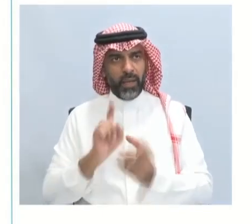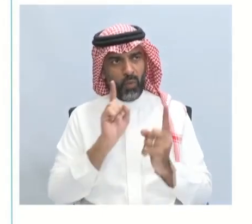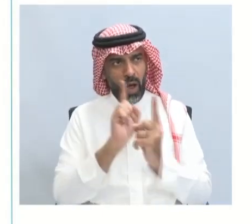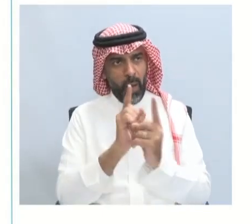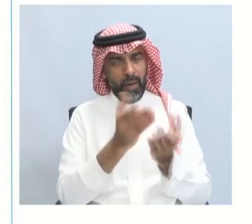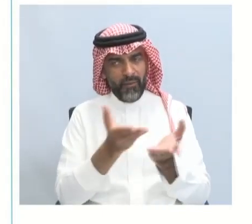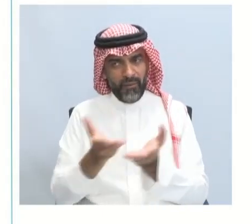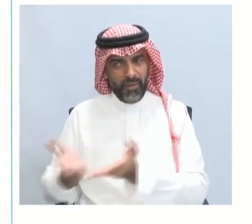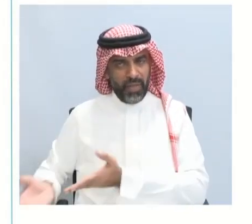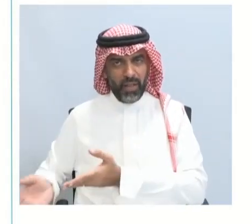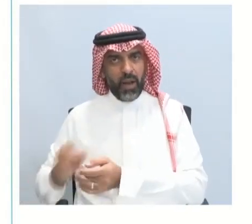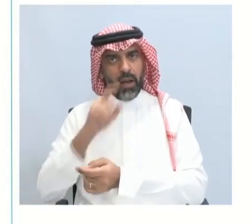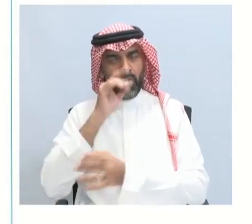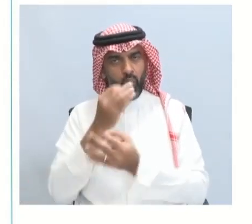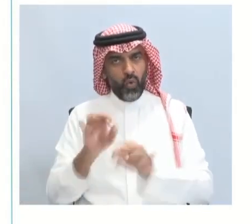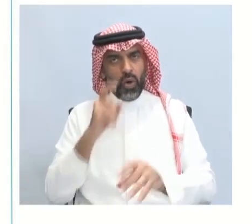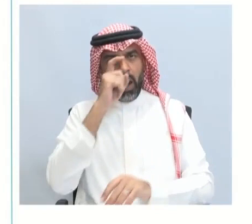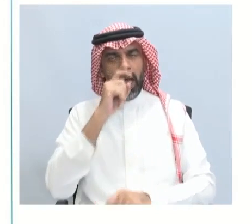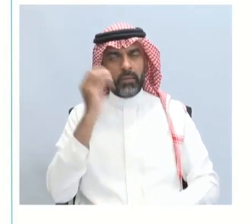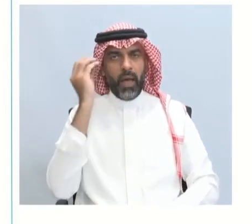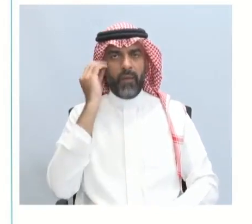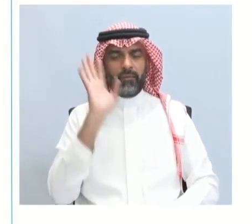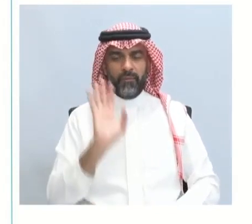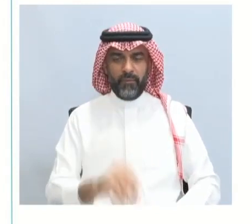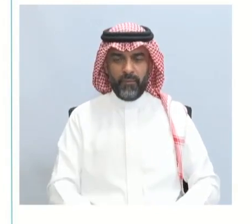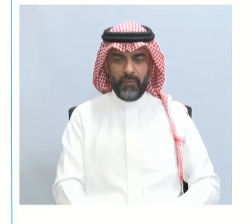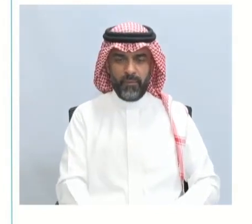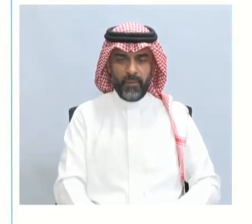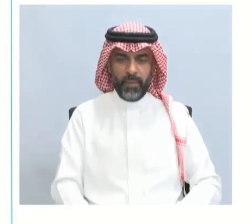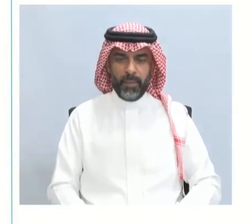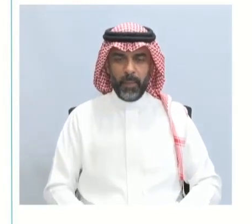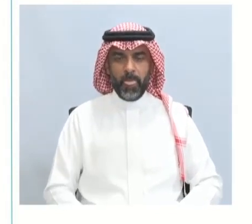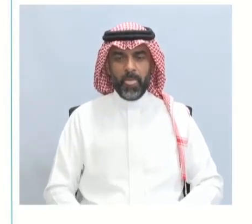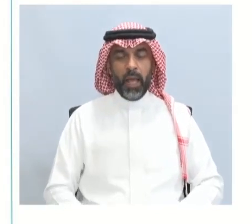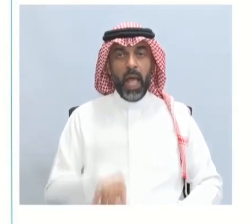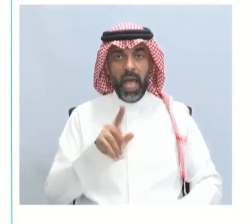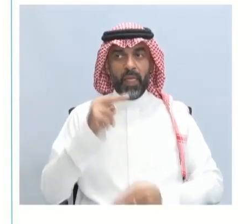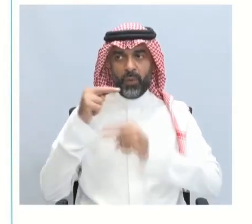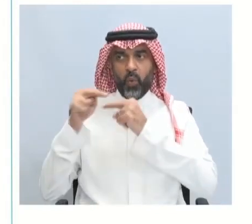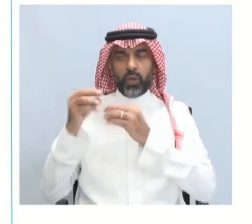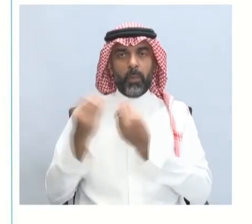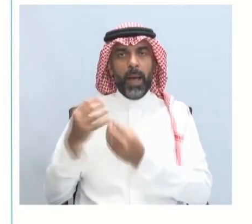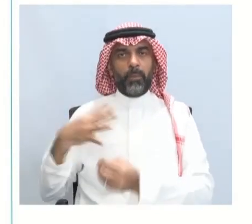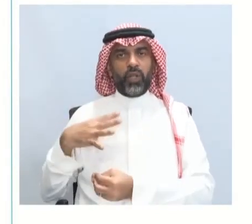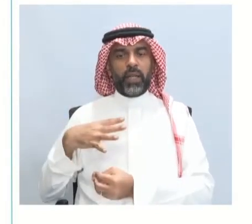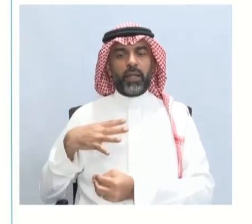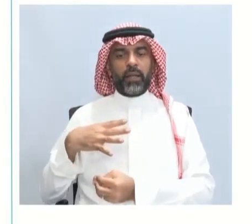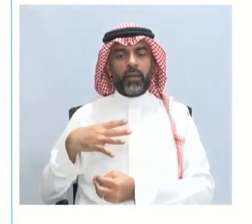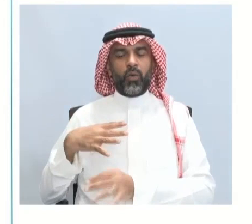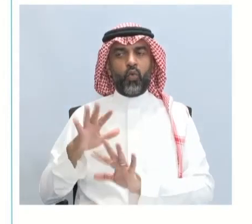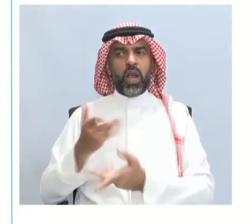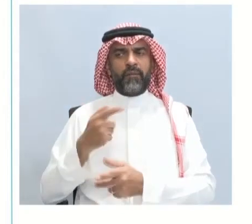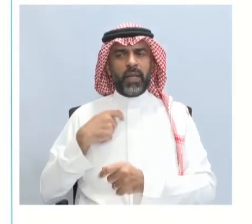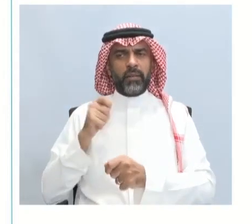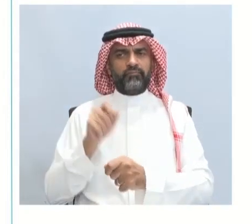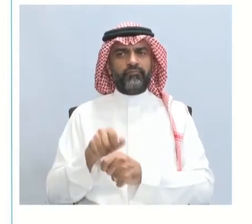عمله مع الموظفين او جهات خارجيه ايضا التواصل مع المدير ومعرفه اليه اعداد المراسلات